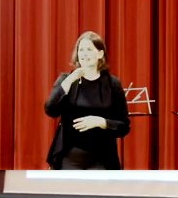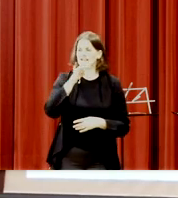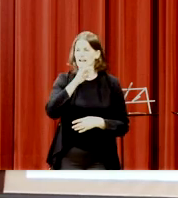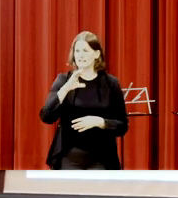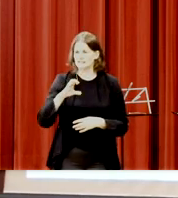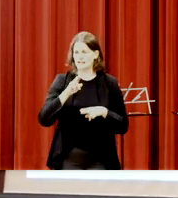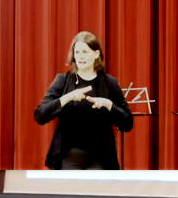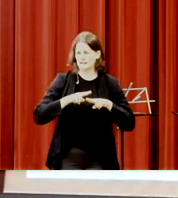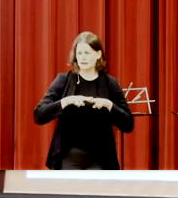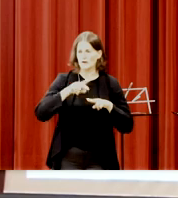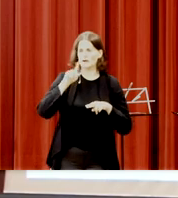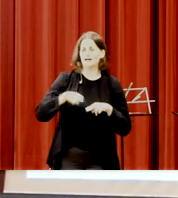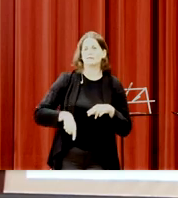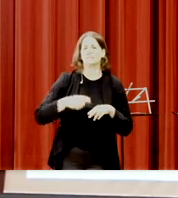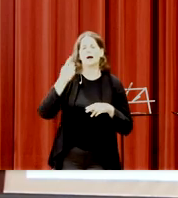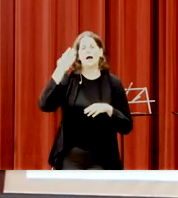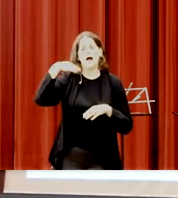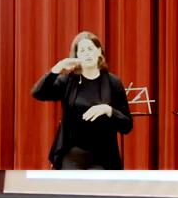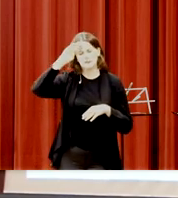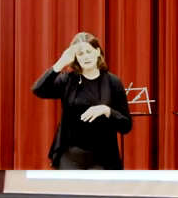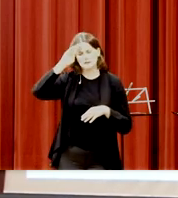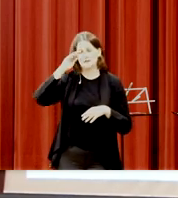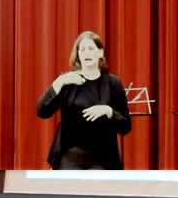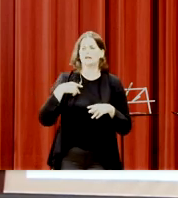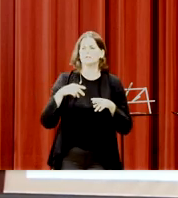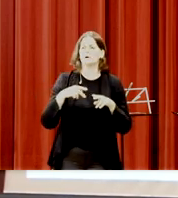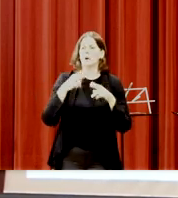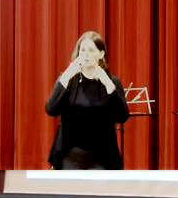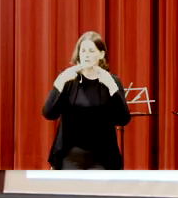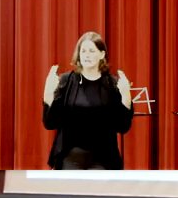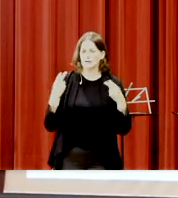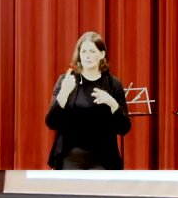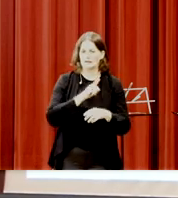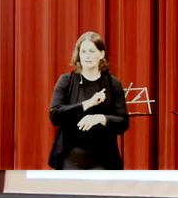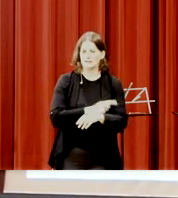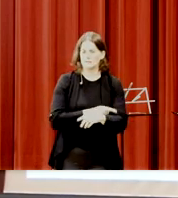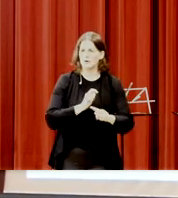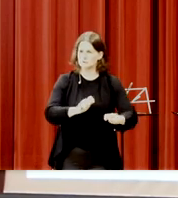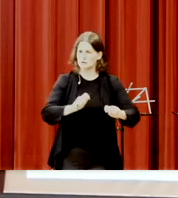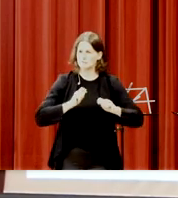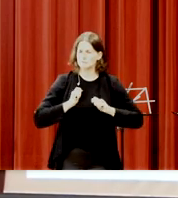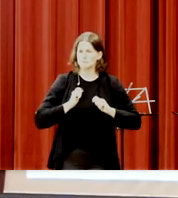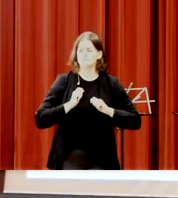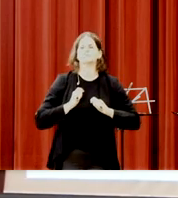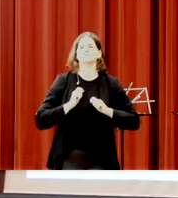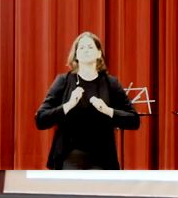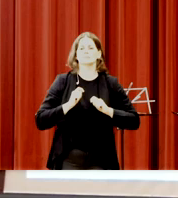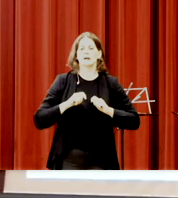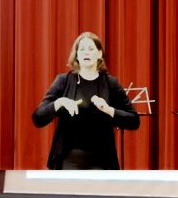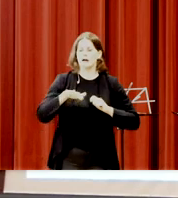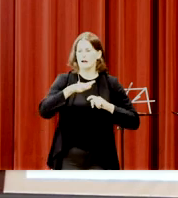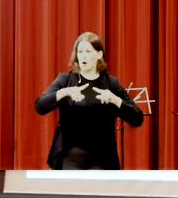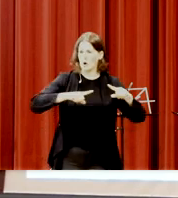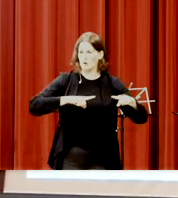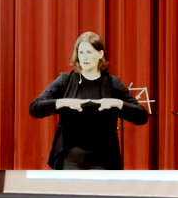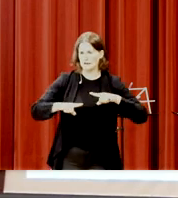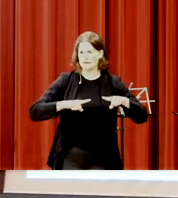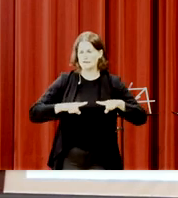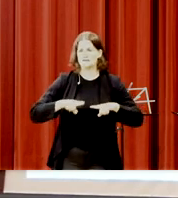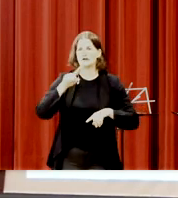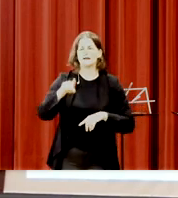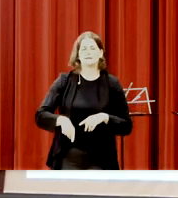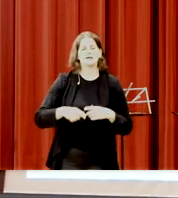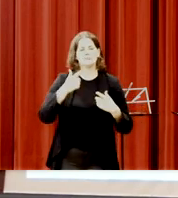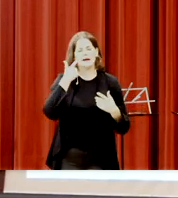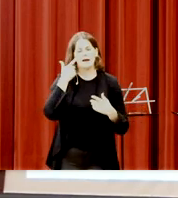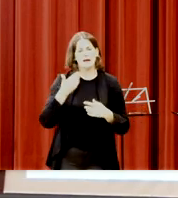aquesta organització i també destacar que serà la primera vegada on hi haurà la participació d'esportistes amb discapacitats en